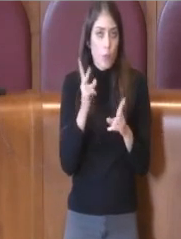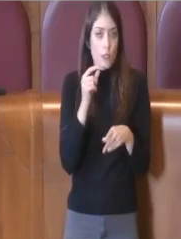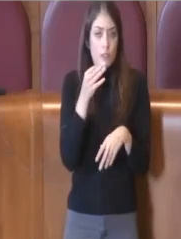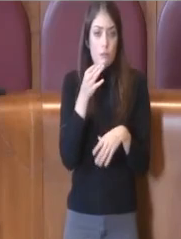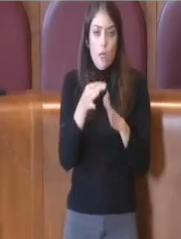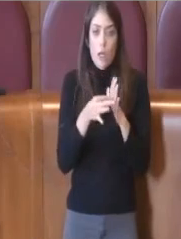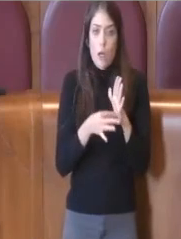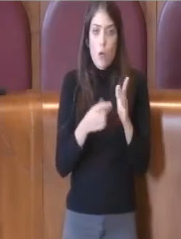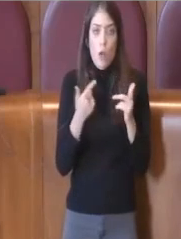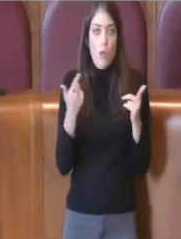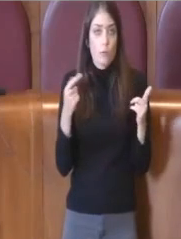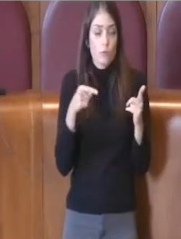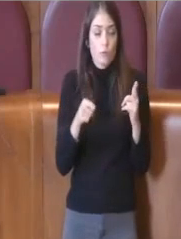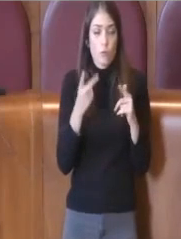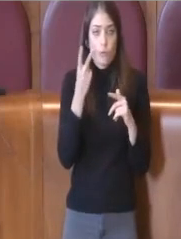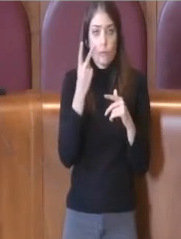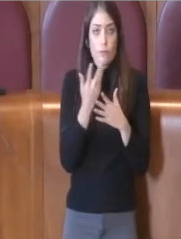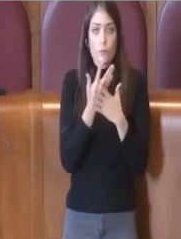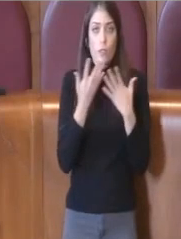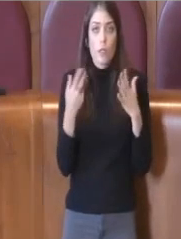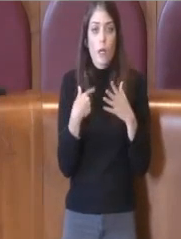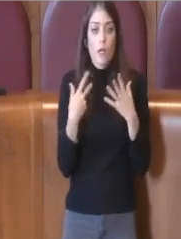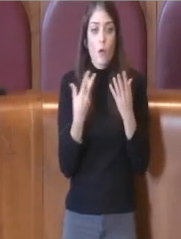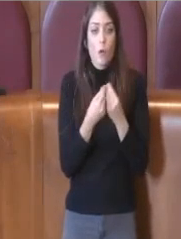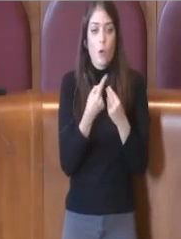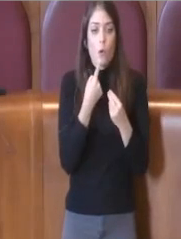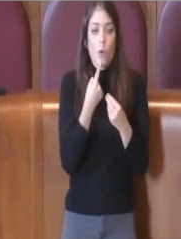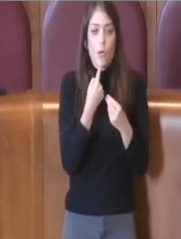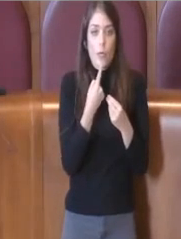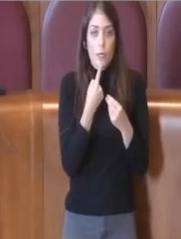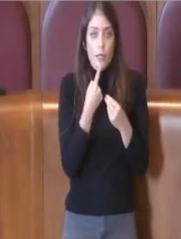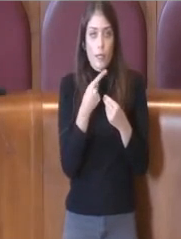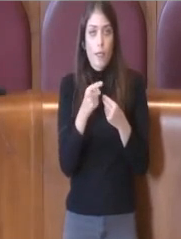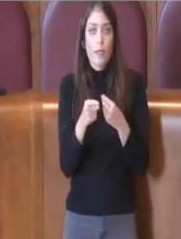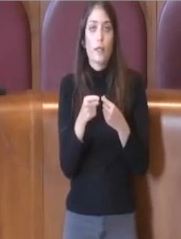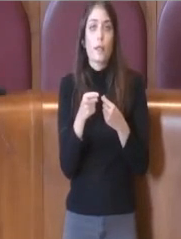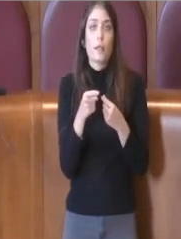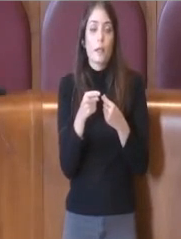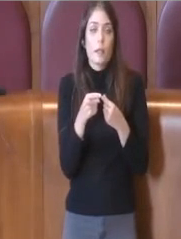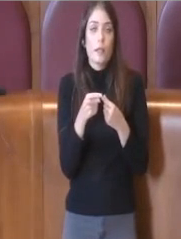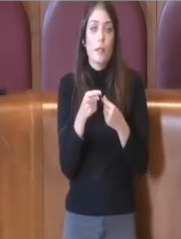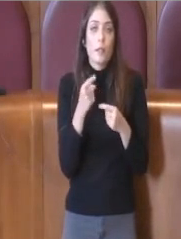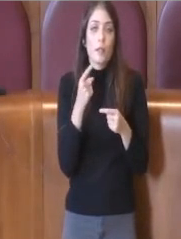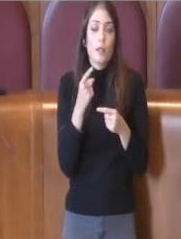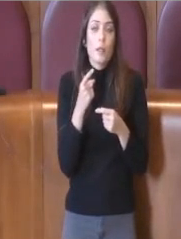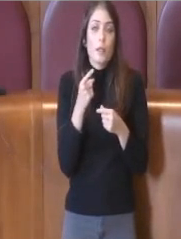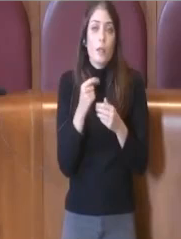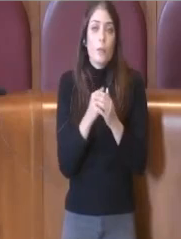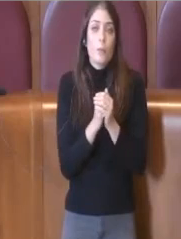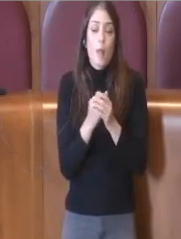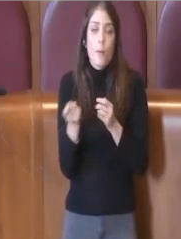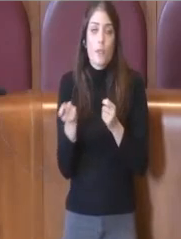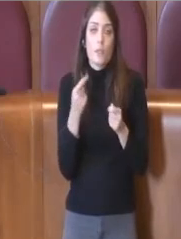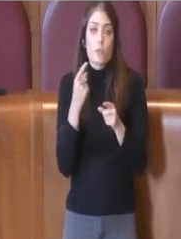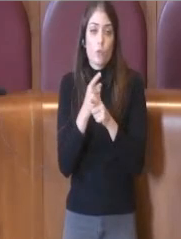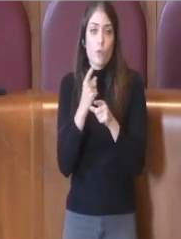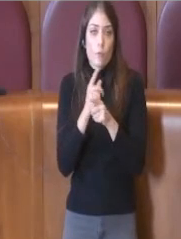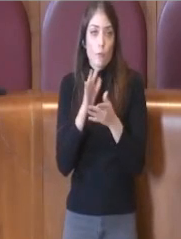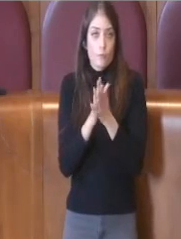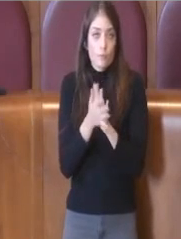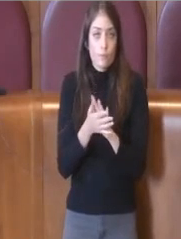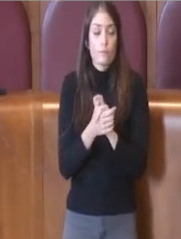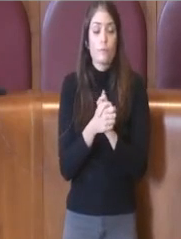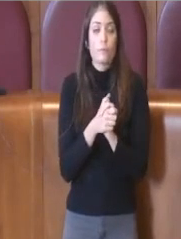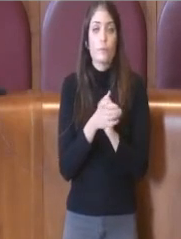regole che individuano chi con chi la pubblica amministrazione dovrebbe contrarre. E quindi si